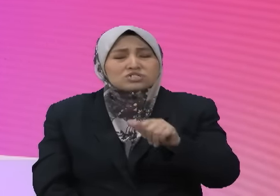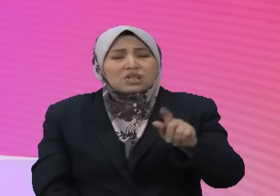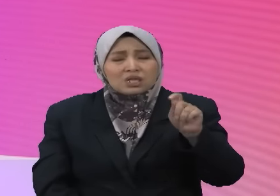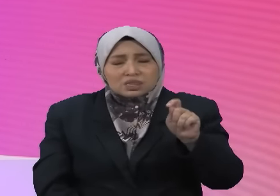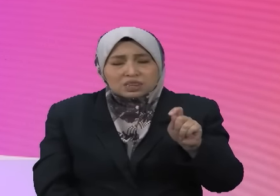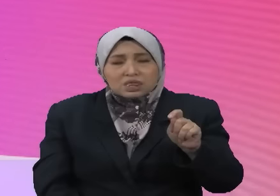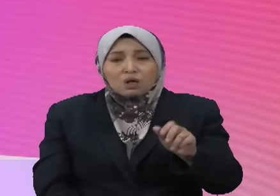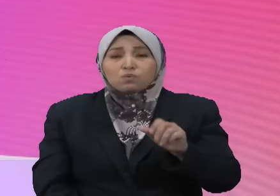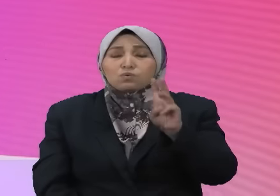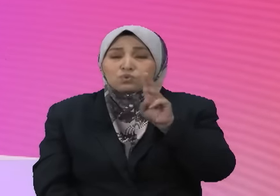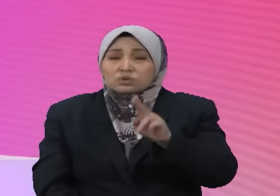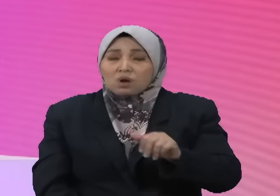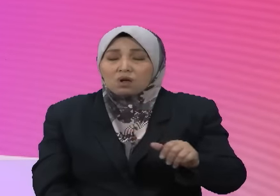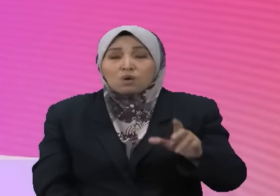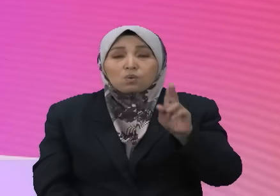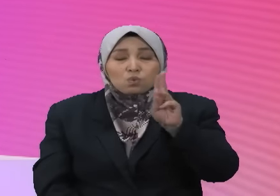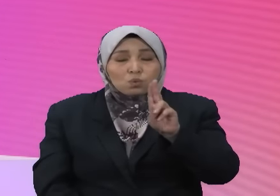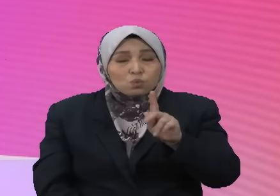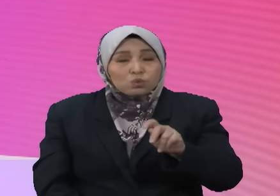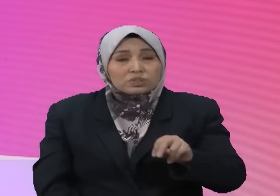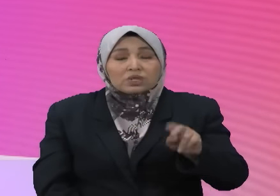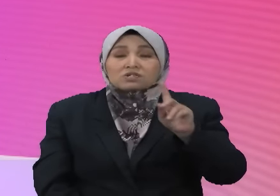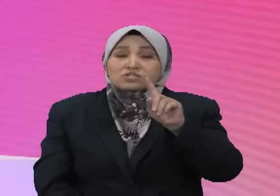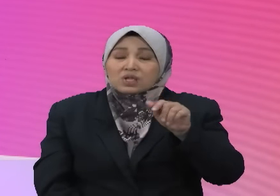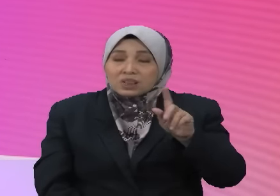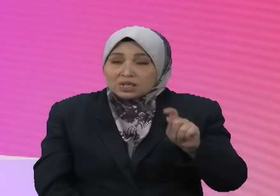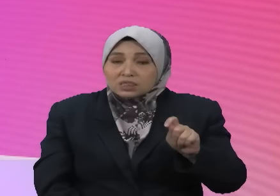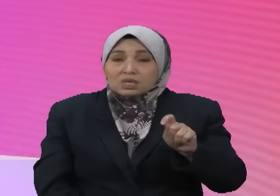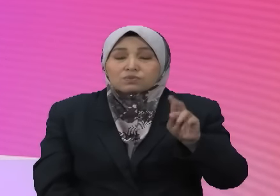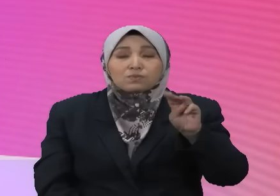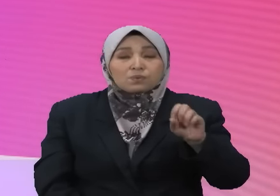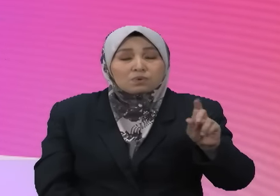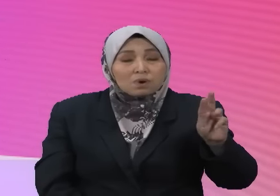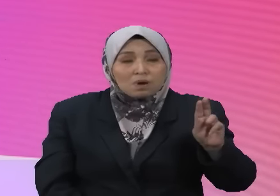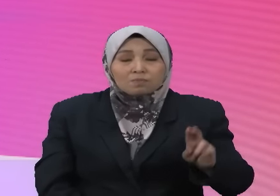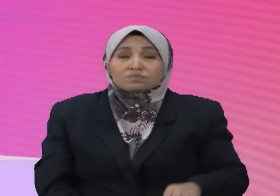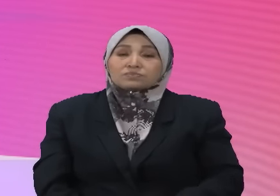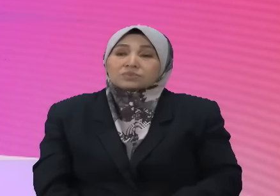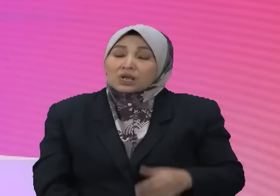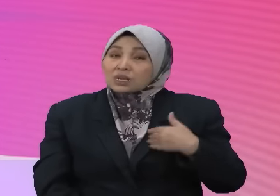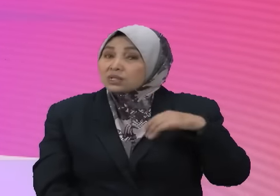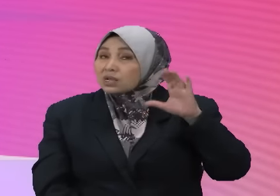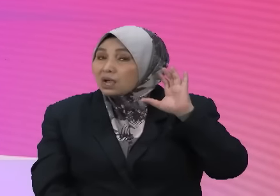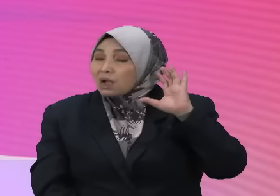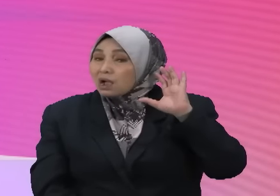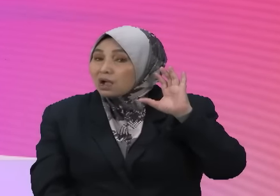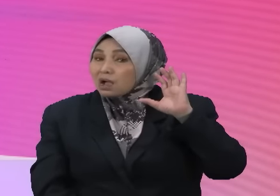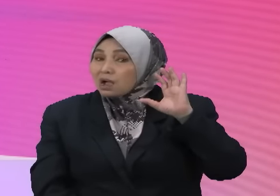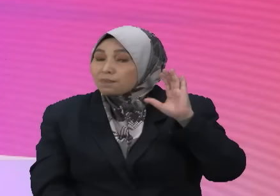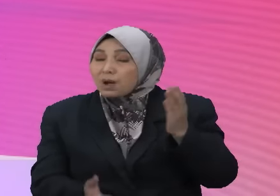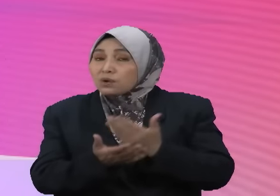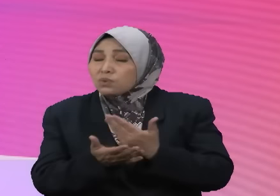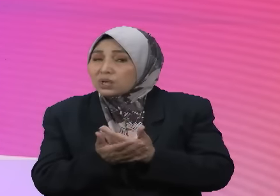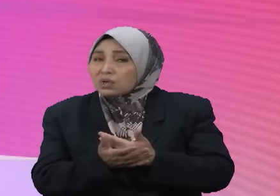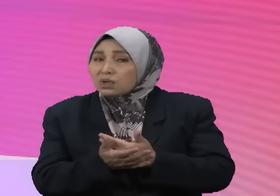unzilat surah unzilat surah ada Saya dengar baru-baru ni